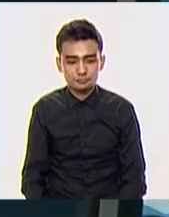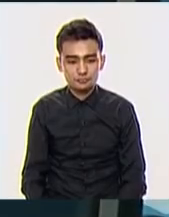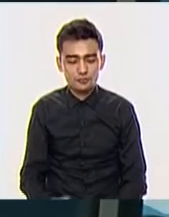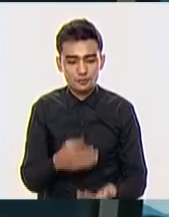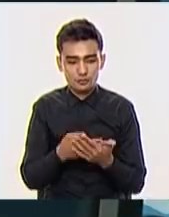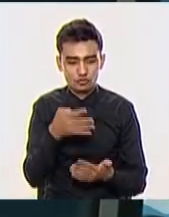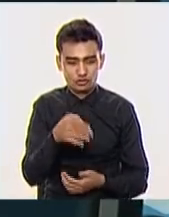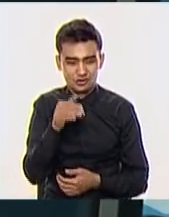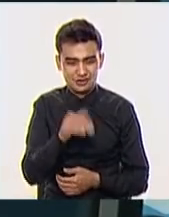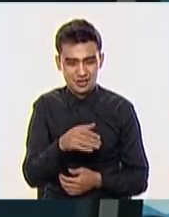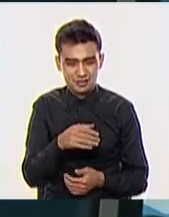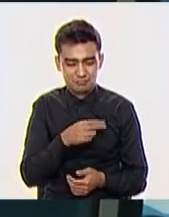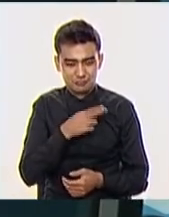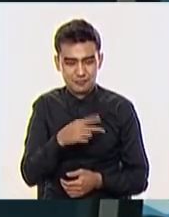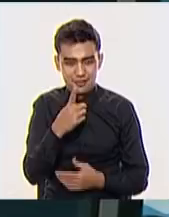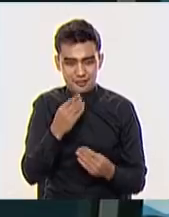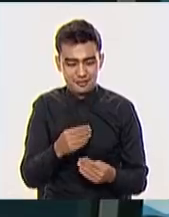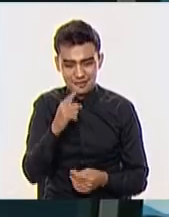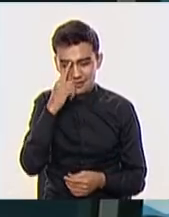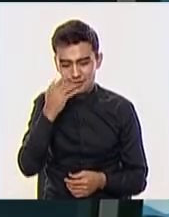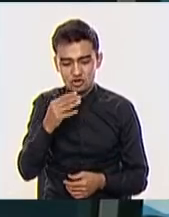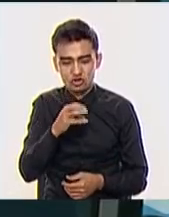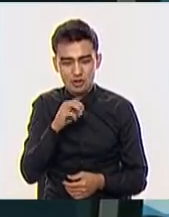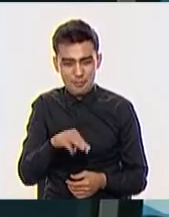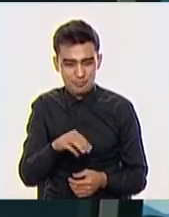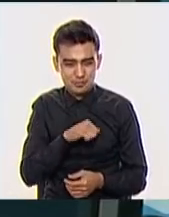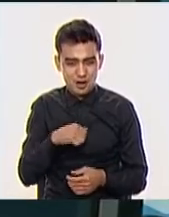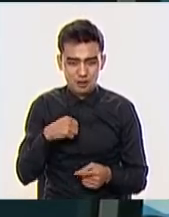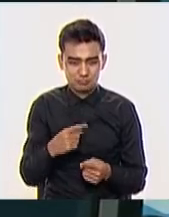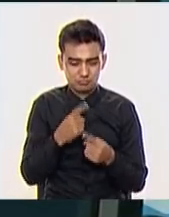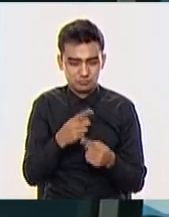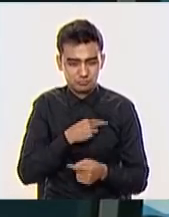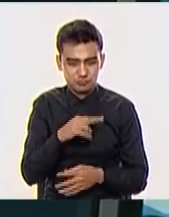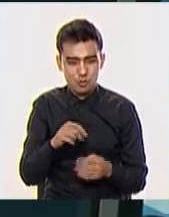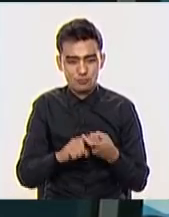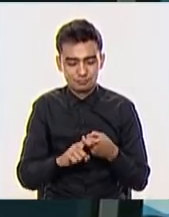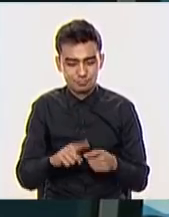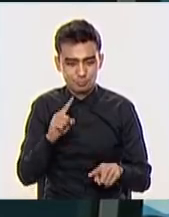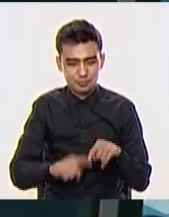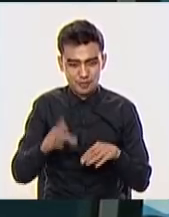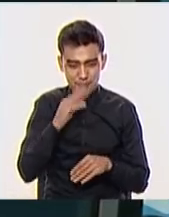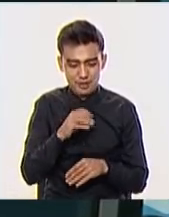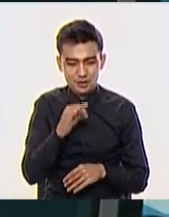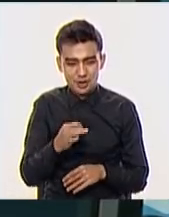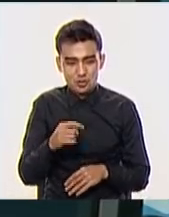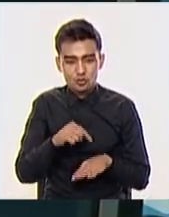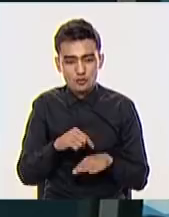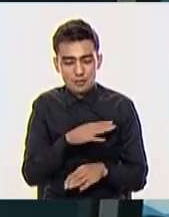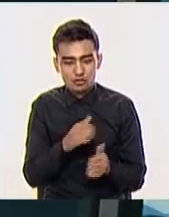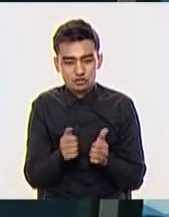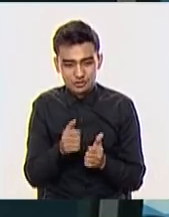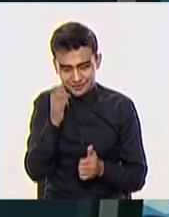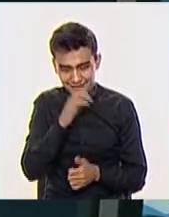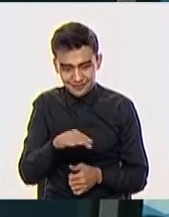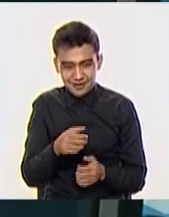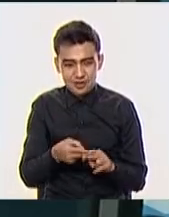Почти 4000 смертей за сутки. Индийский штамм – один из самых смертоносных и заразных. Это ощутили на себе и жители соседних